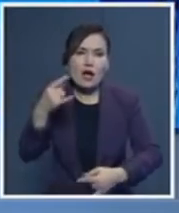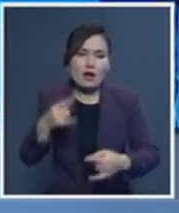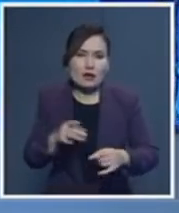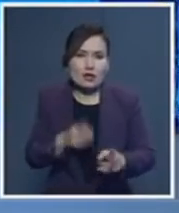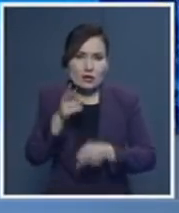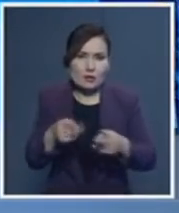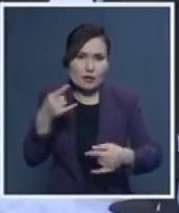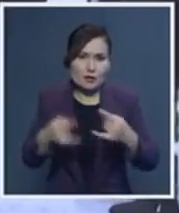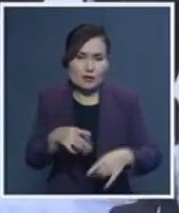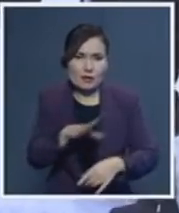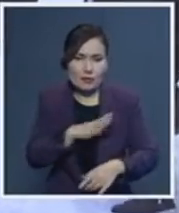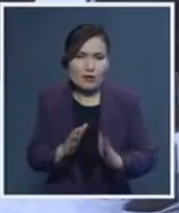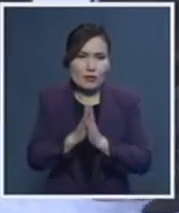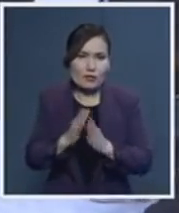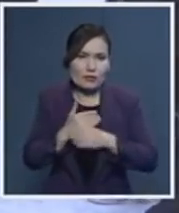жүгінді.